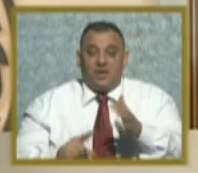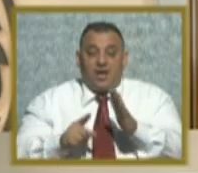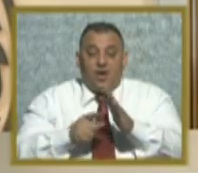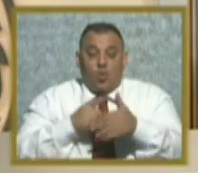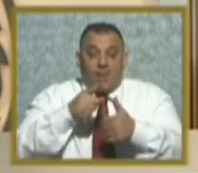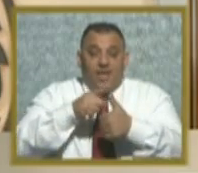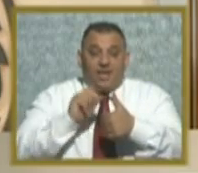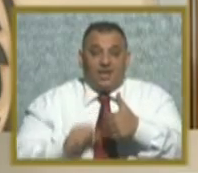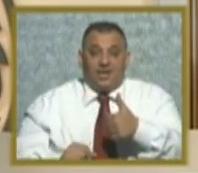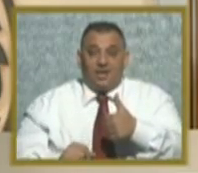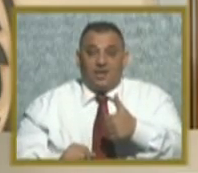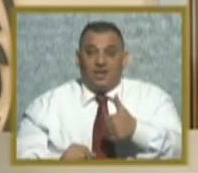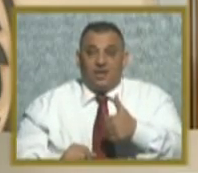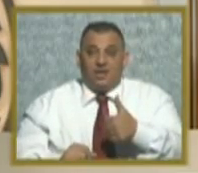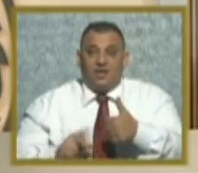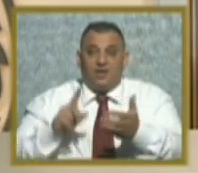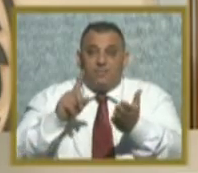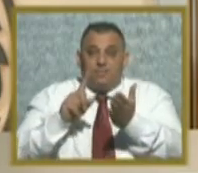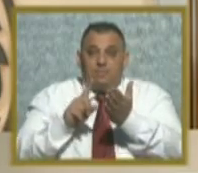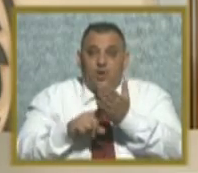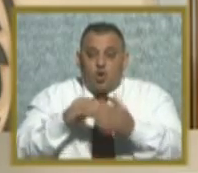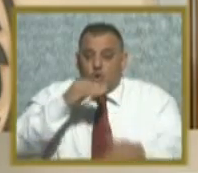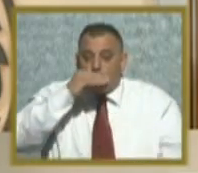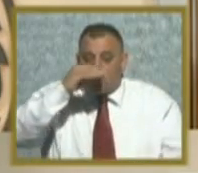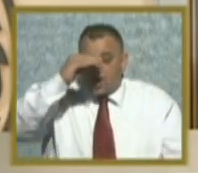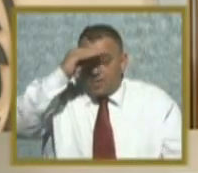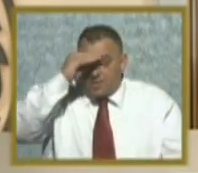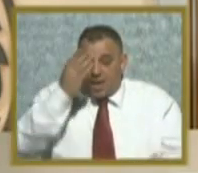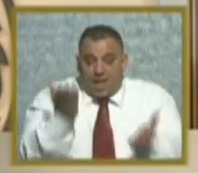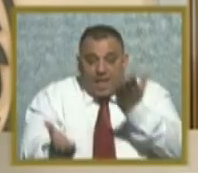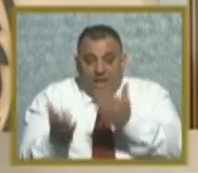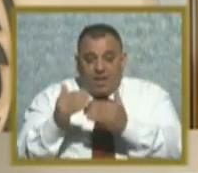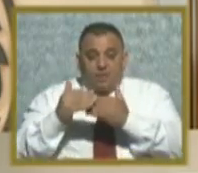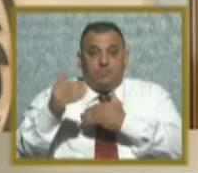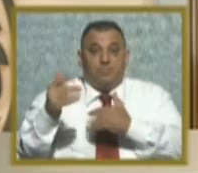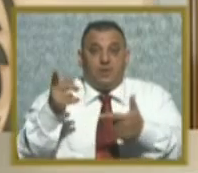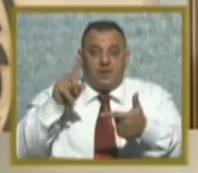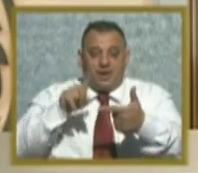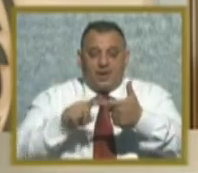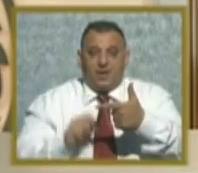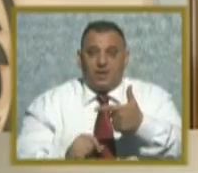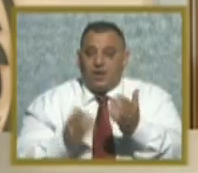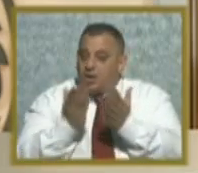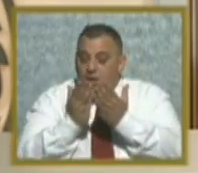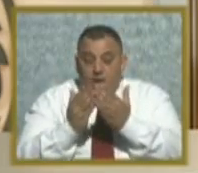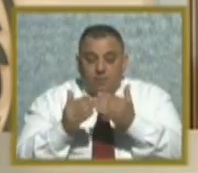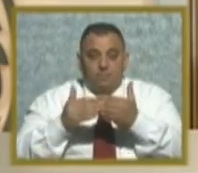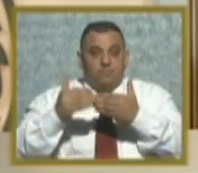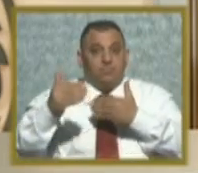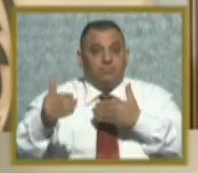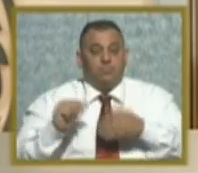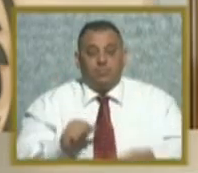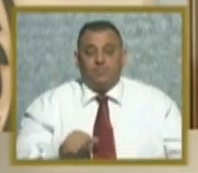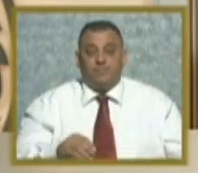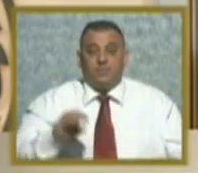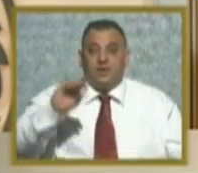ذلك عدم التحاكم إلى القرآن، هذا من هجره. والأمر الثاني عدم قراءته بحيث يتركه